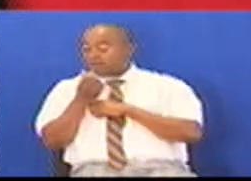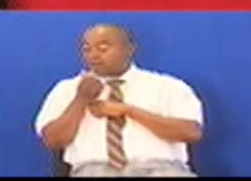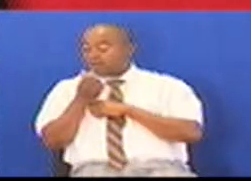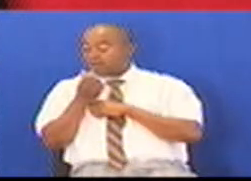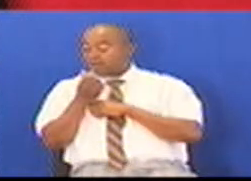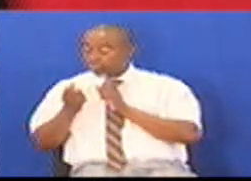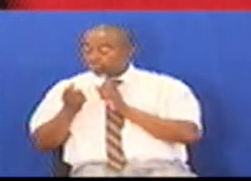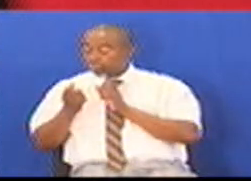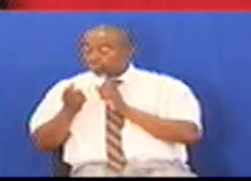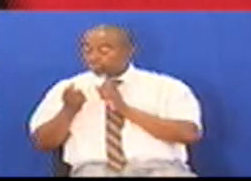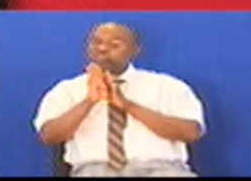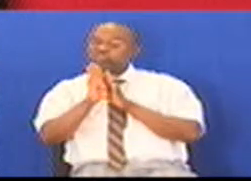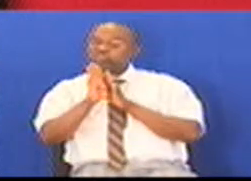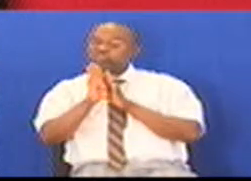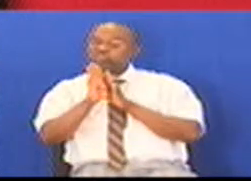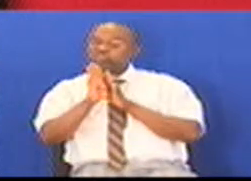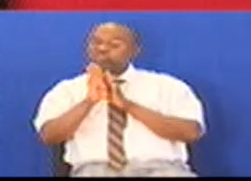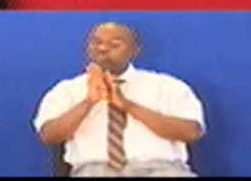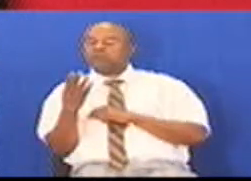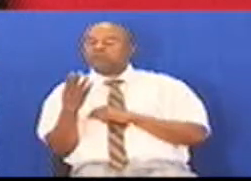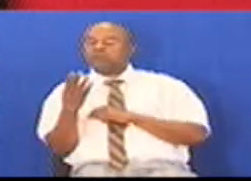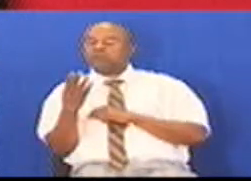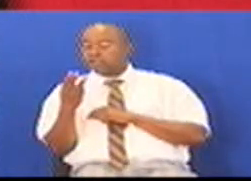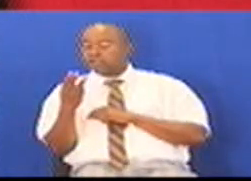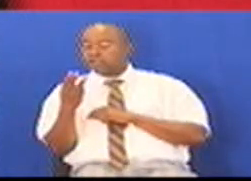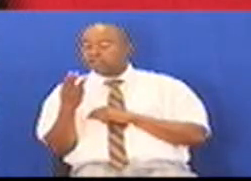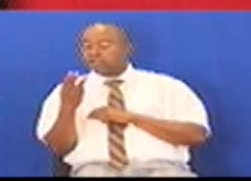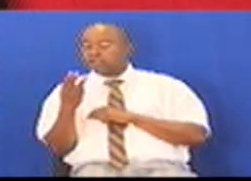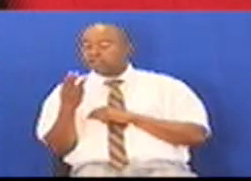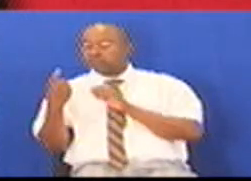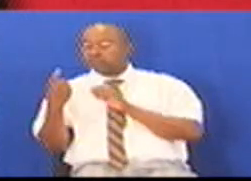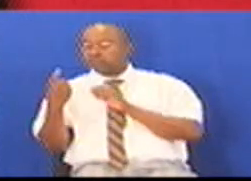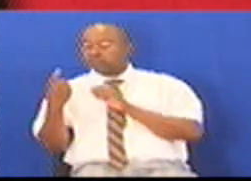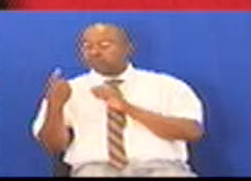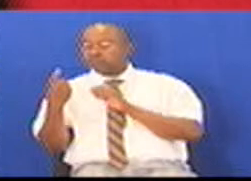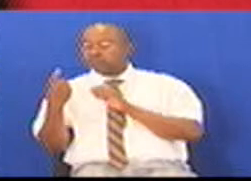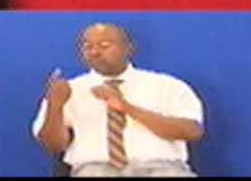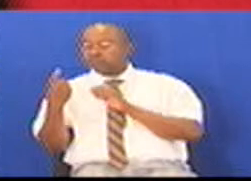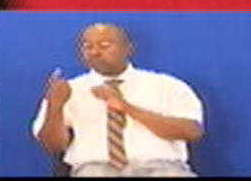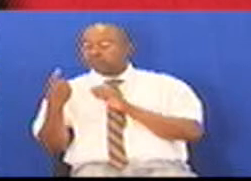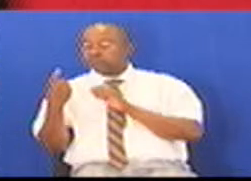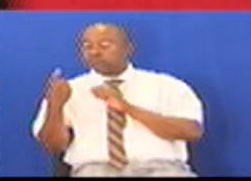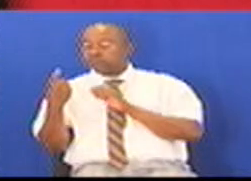kwa 4.36%, sawa na ongezeko la kiasi cha shilingi bilioni